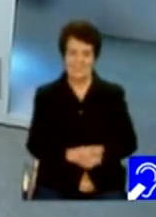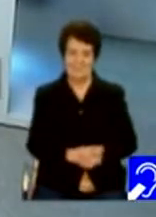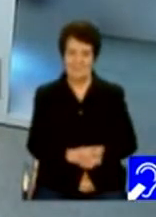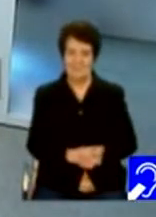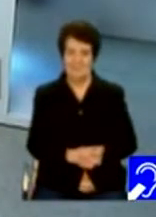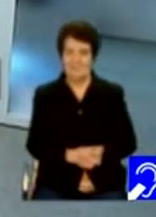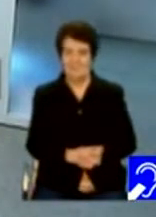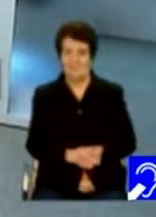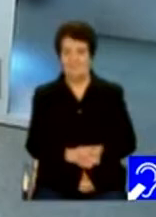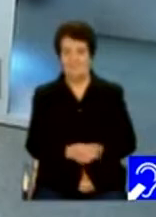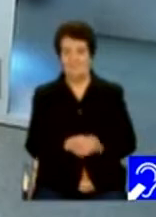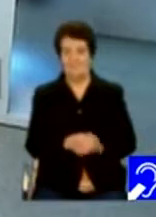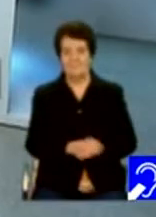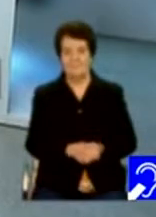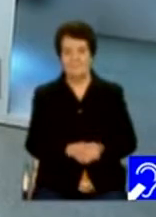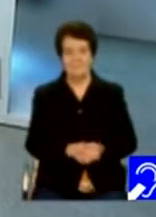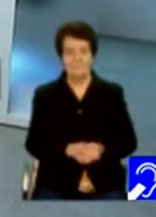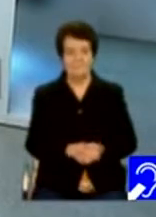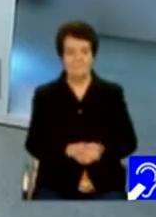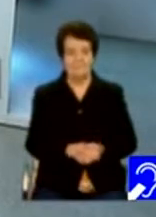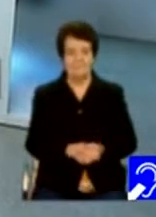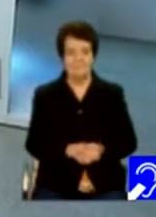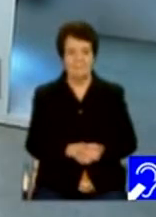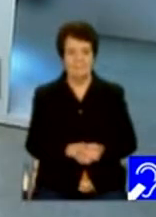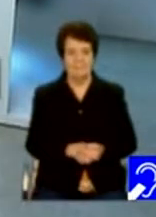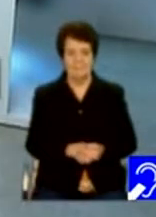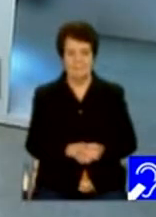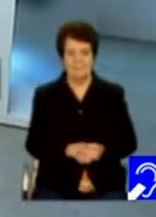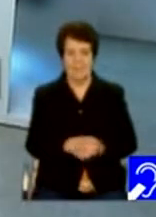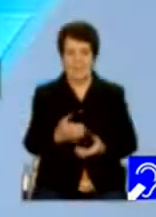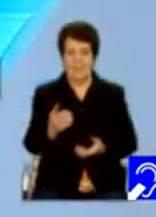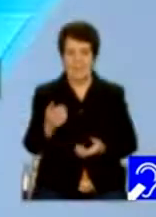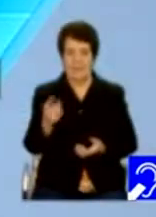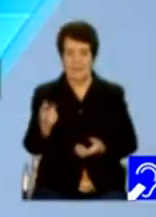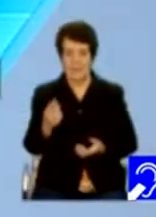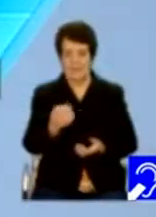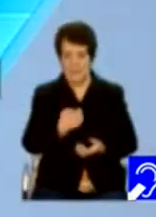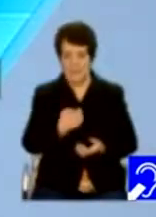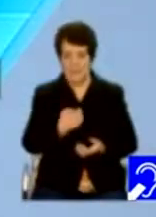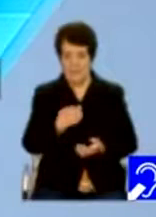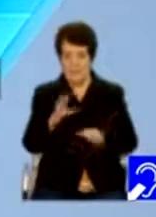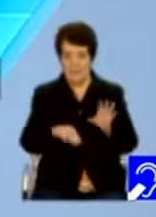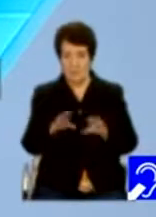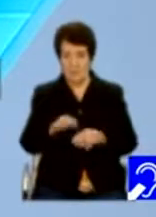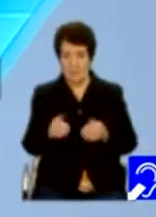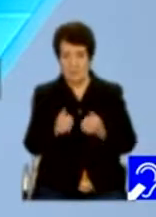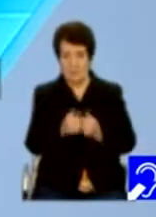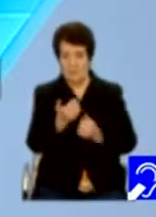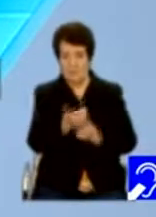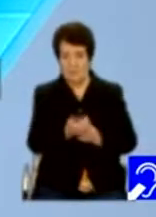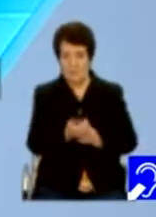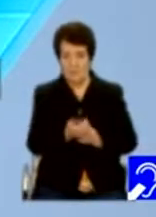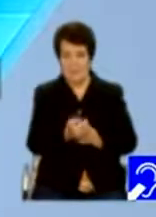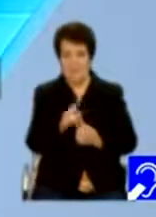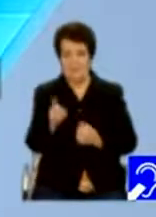Nu, stați un pic. Eu am plărâs de ei, după ce au luat ușigane de la Cafcaliuc, am uim plărâzul. Eu i-aș sugera colegului, arătați-i pe toți criminale. De